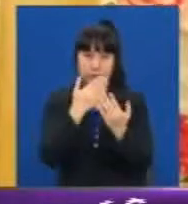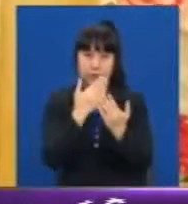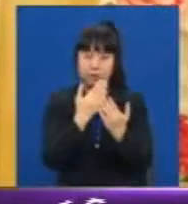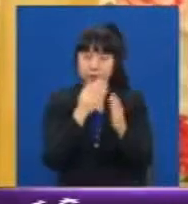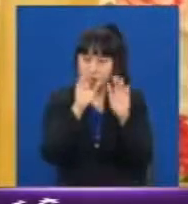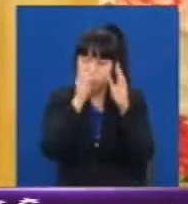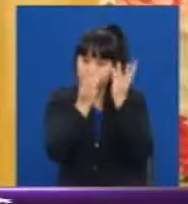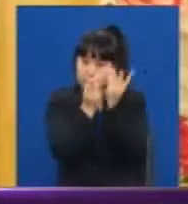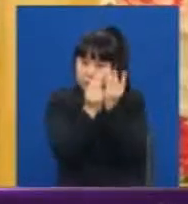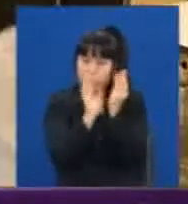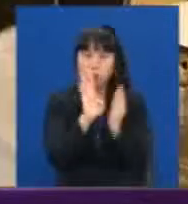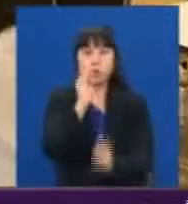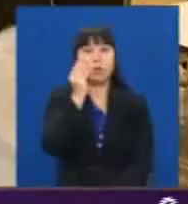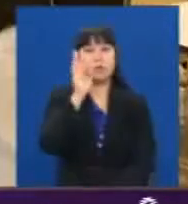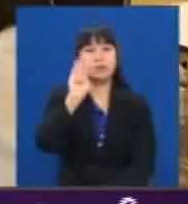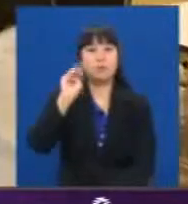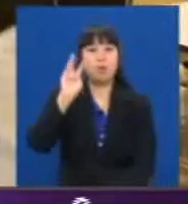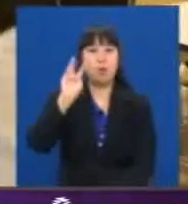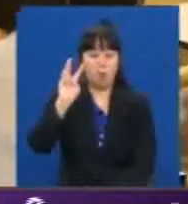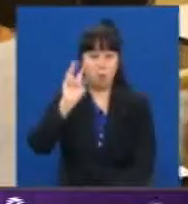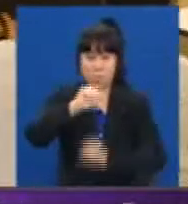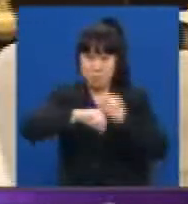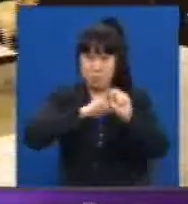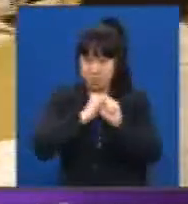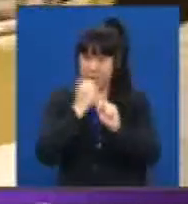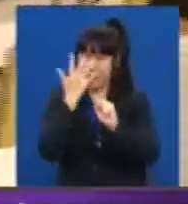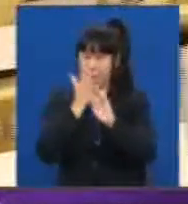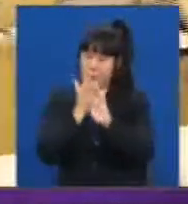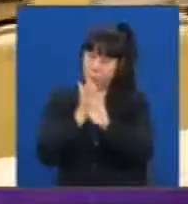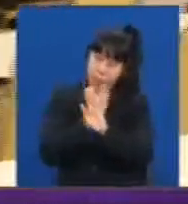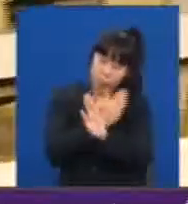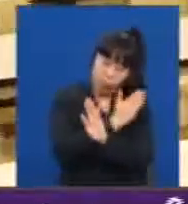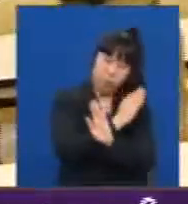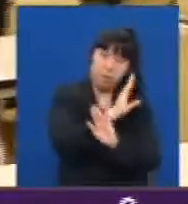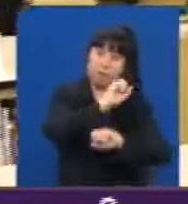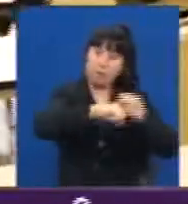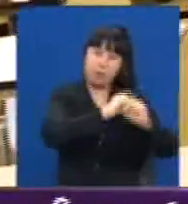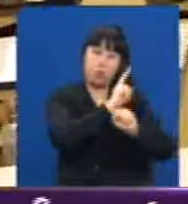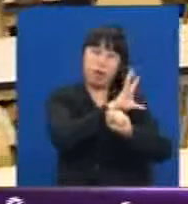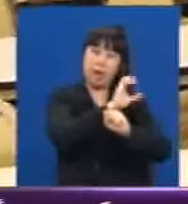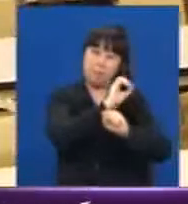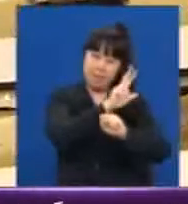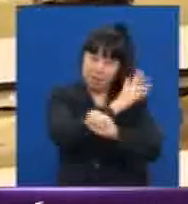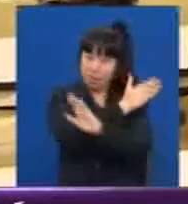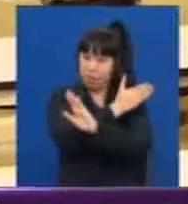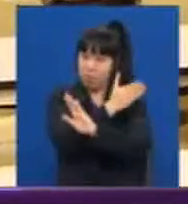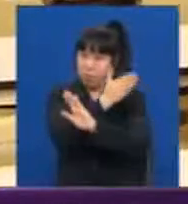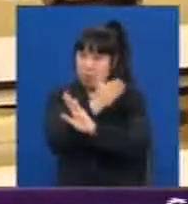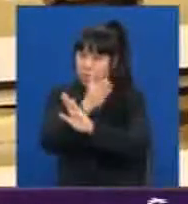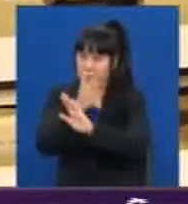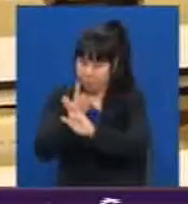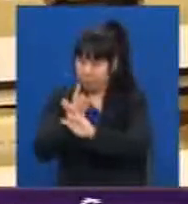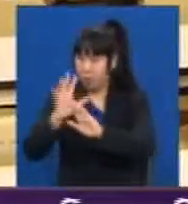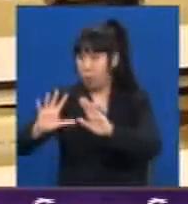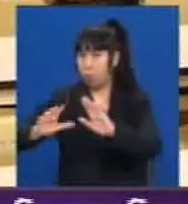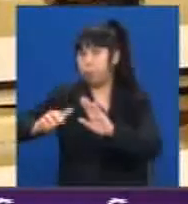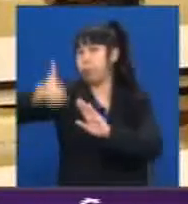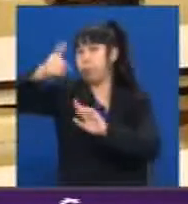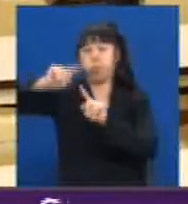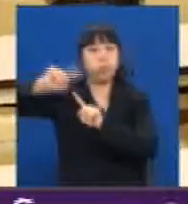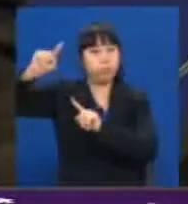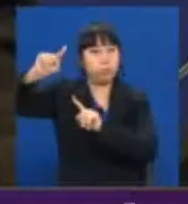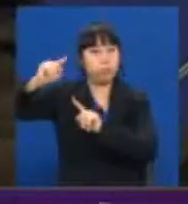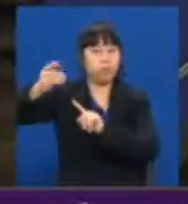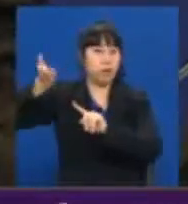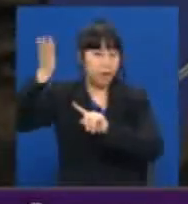46สูงสุดในรอบ 5ปีนับตั้งแต่ปี 2553แล้วก็เพิ่มขึ้นจากการสำรวจครั้งก่อนใน